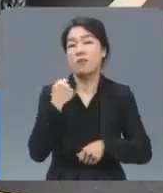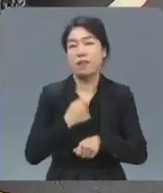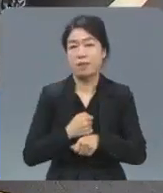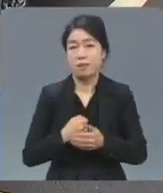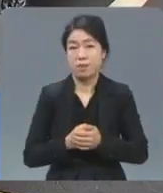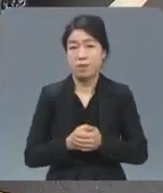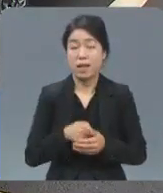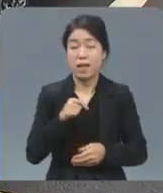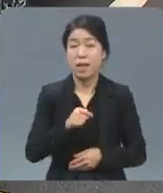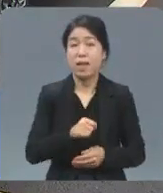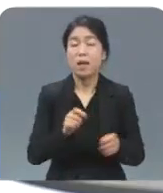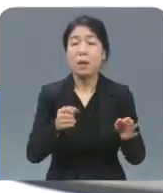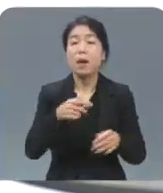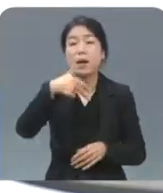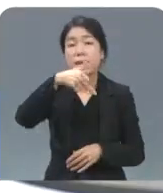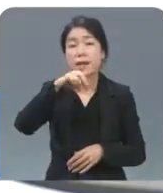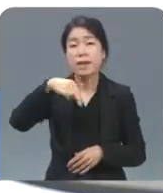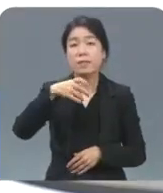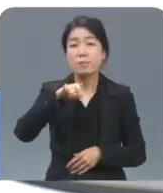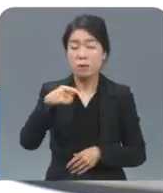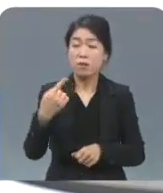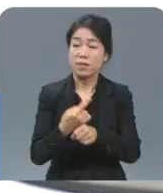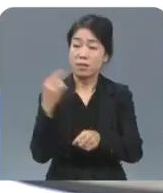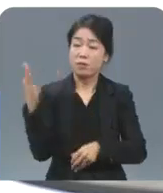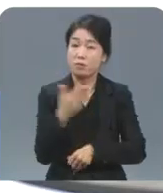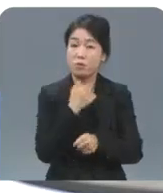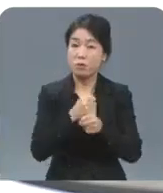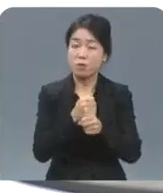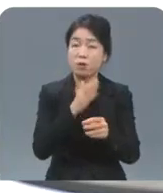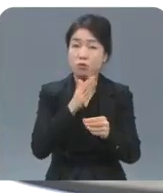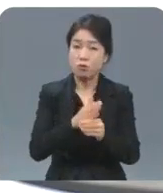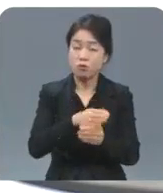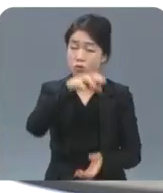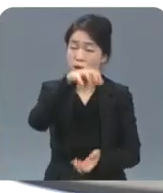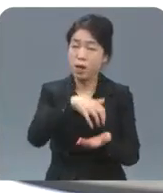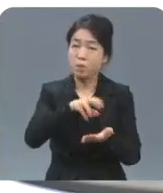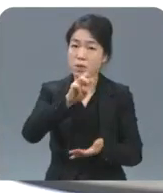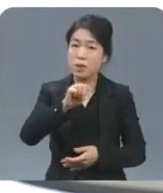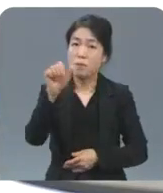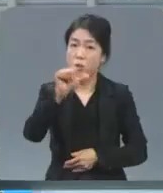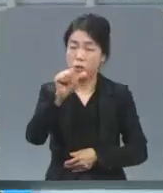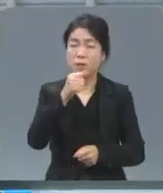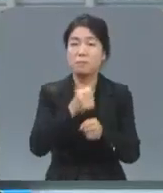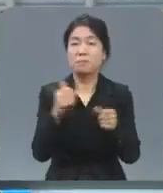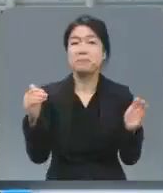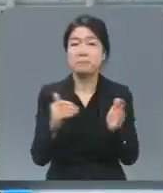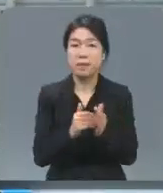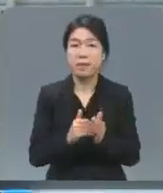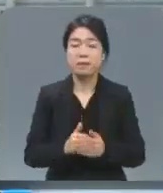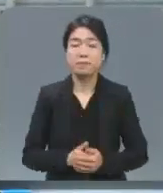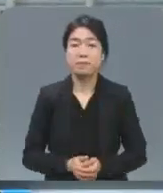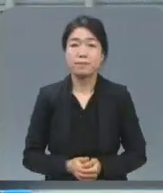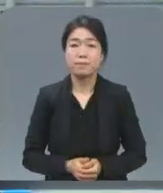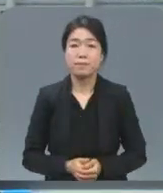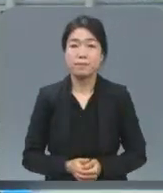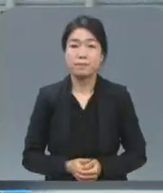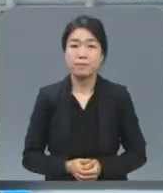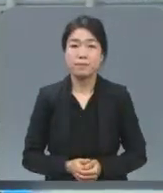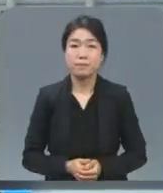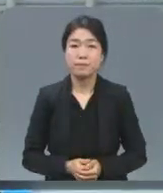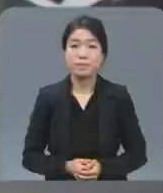경영 SUV인 캐스퍼를 양산하고 있으며 누적 생산량 3만 5천 대를 돌파했습니다.